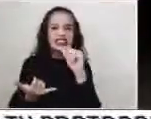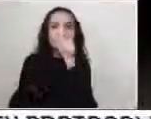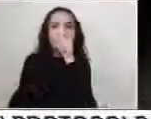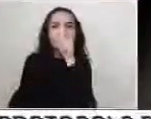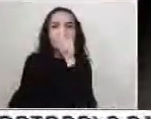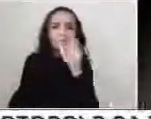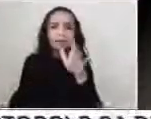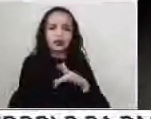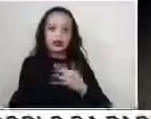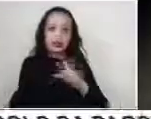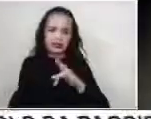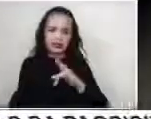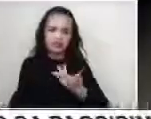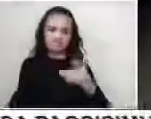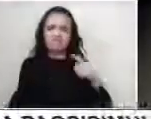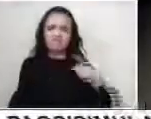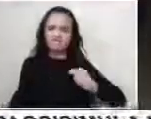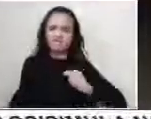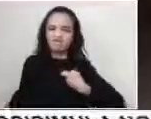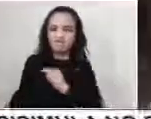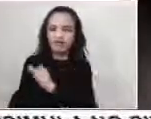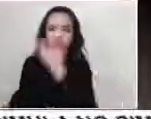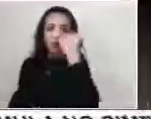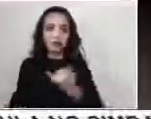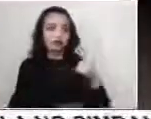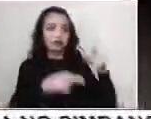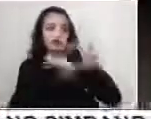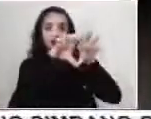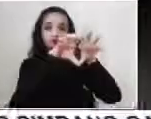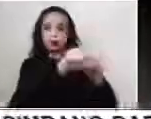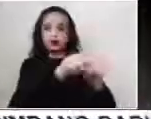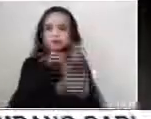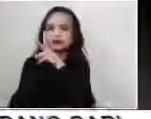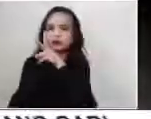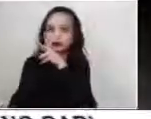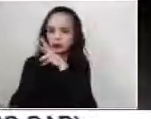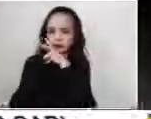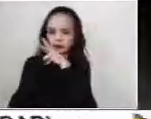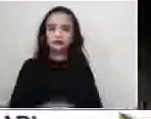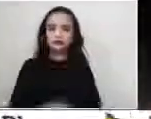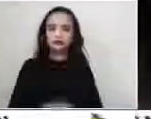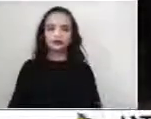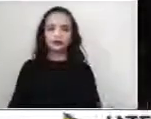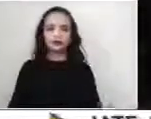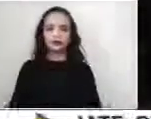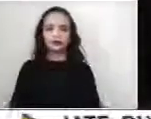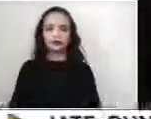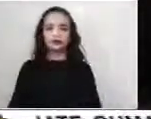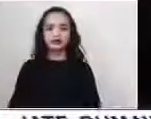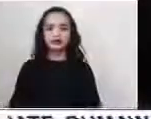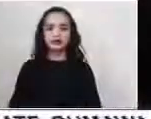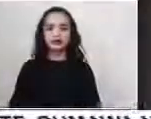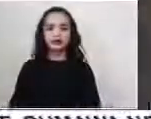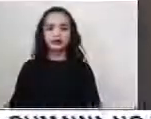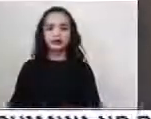sa nasabing kaso dahil sa nagpapatuloy na investigasyon. Florence Paitoka ng PTV Cordillera para sa Bayan.